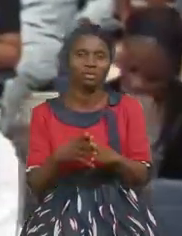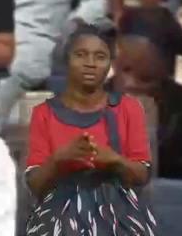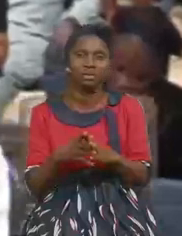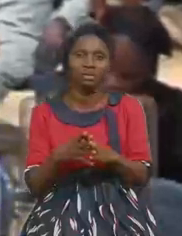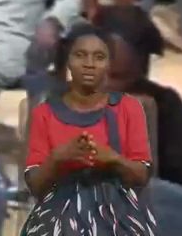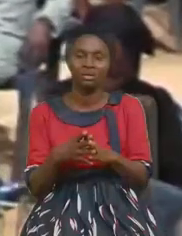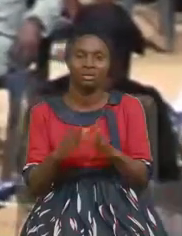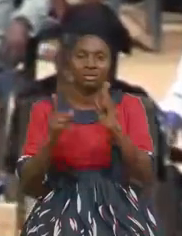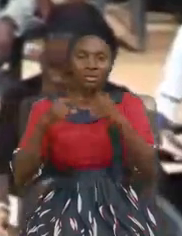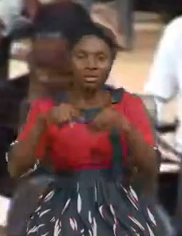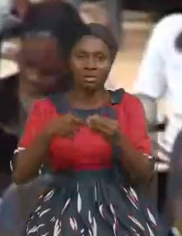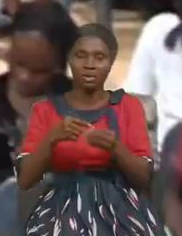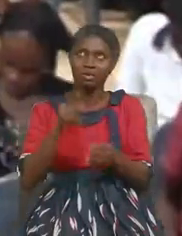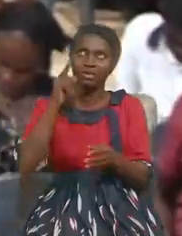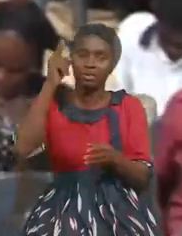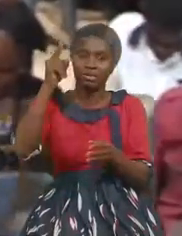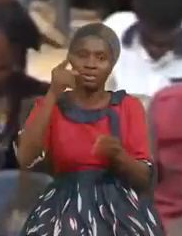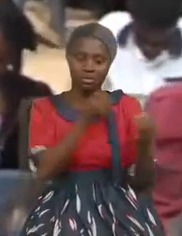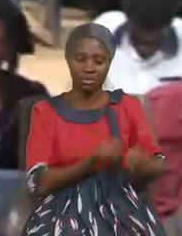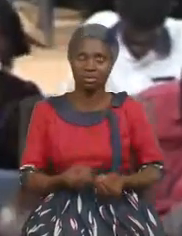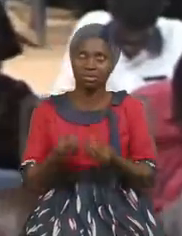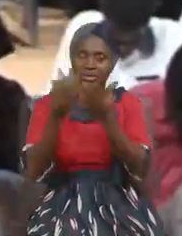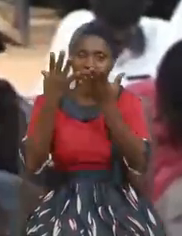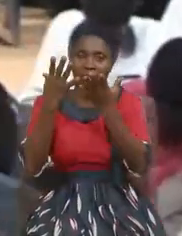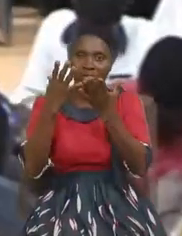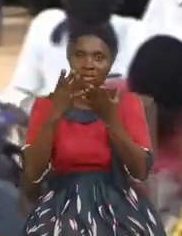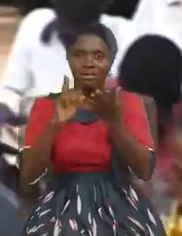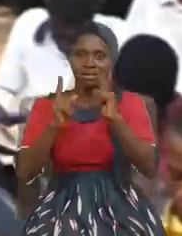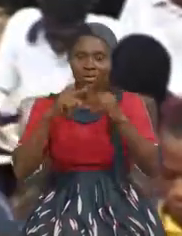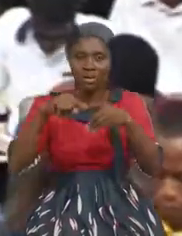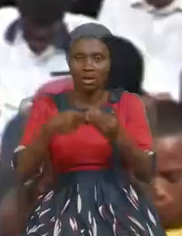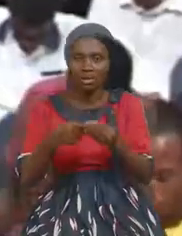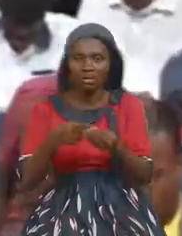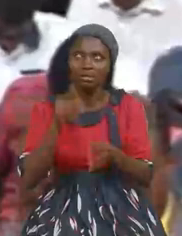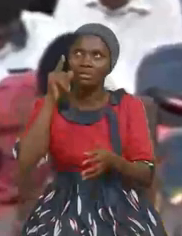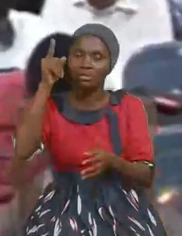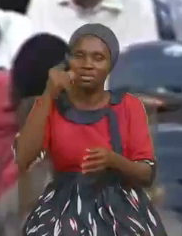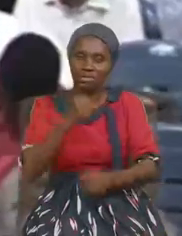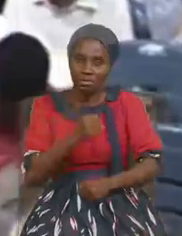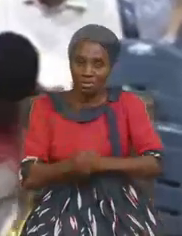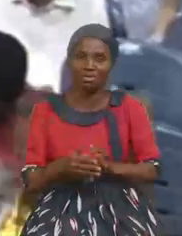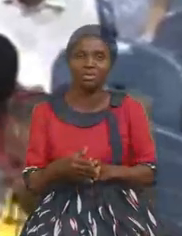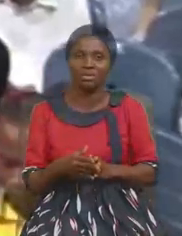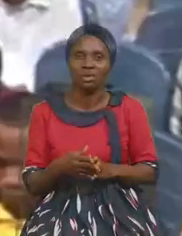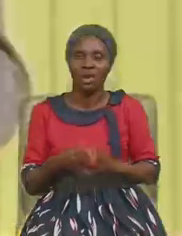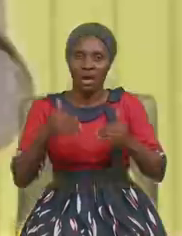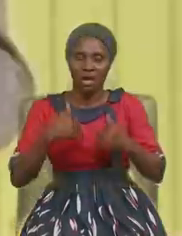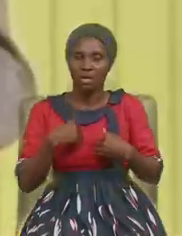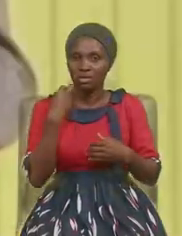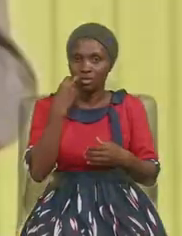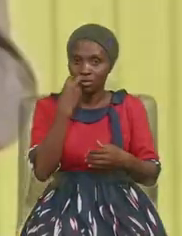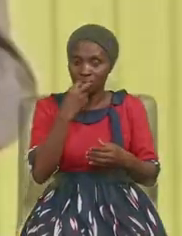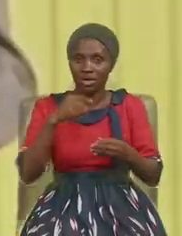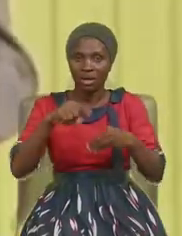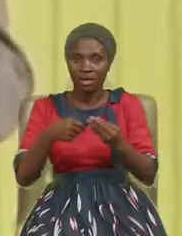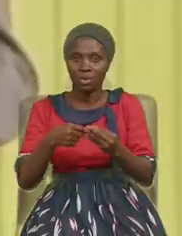il nous parle de son sacrifice, il nous parle de sa souffrance, il avait parlé de notre pardon,